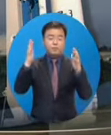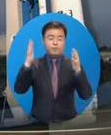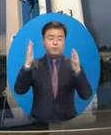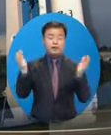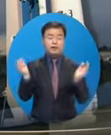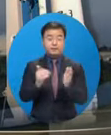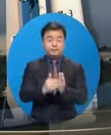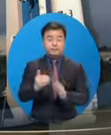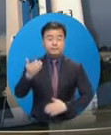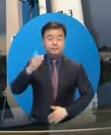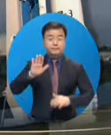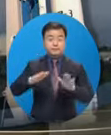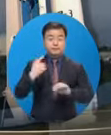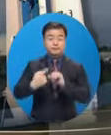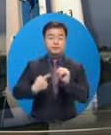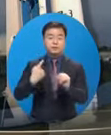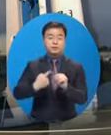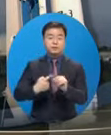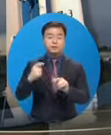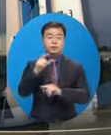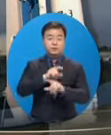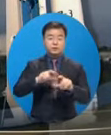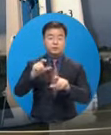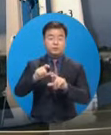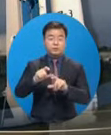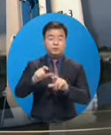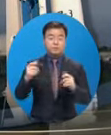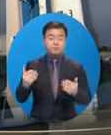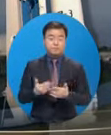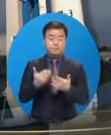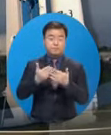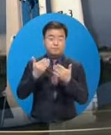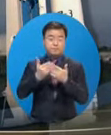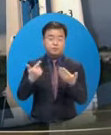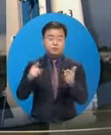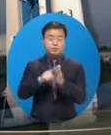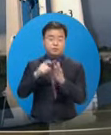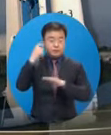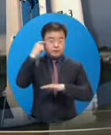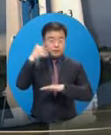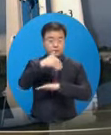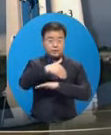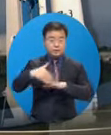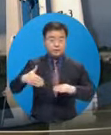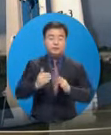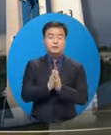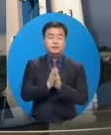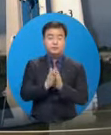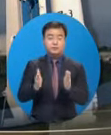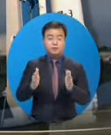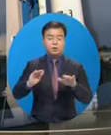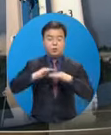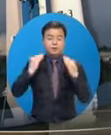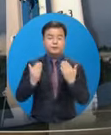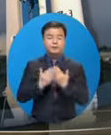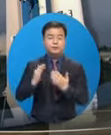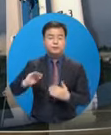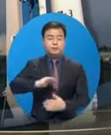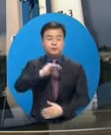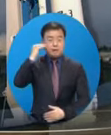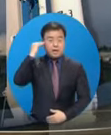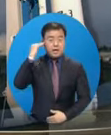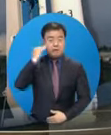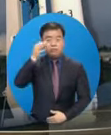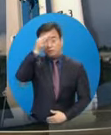강국에 한 발 더 다가서기 위한 계획이 본격적으로 가동됩니다. 완전한 우리 기술로 달 탐사선을